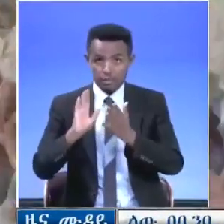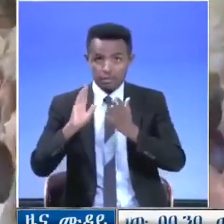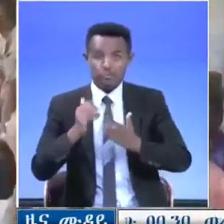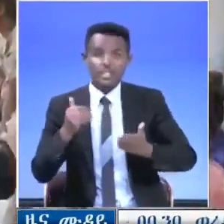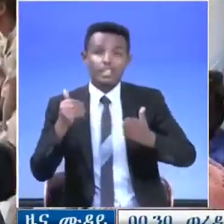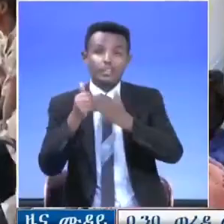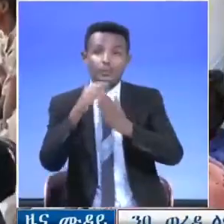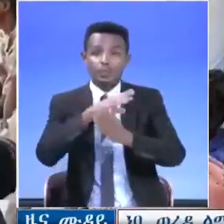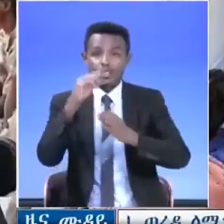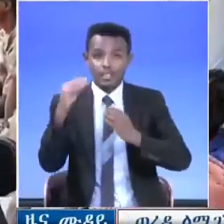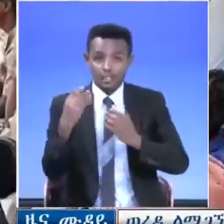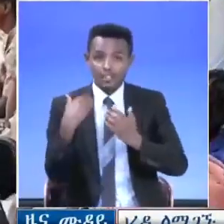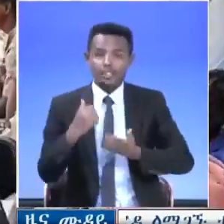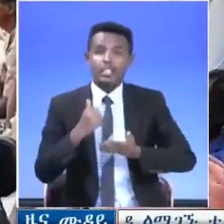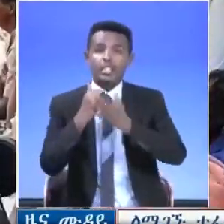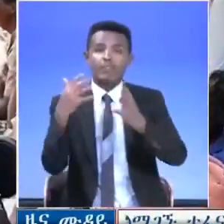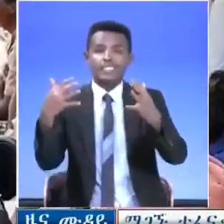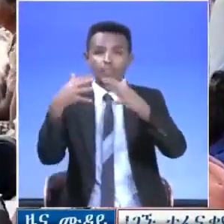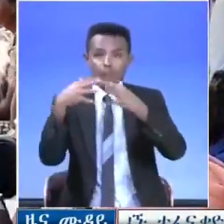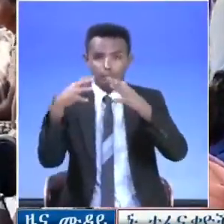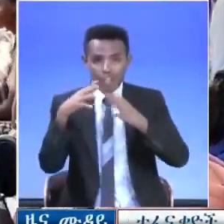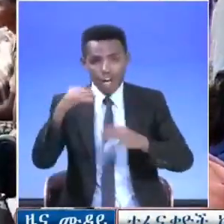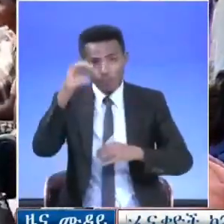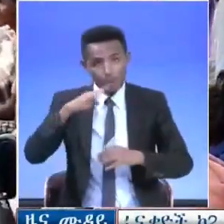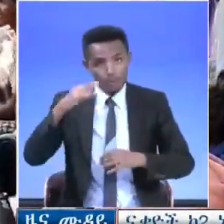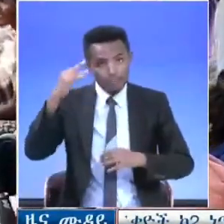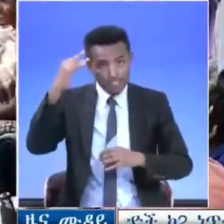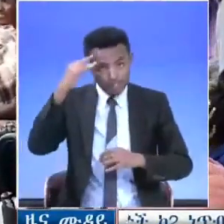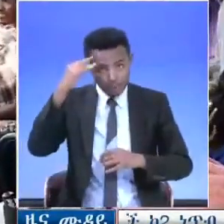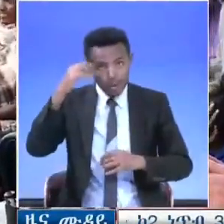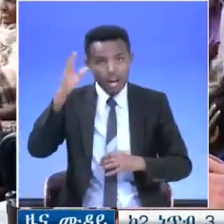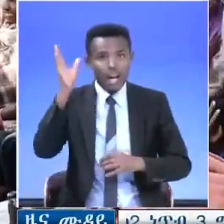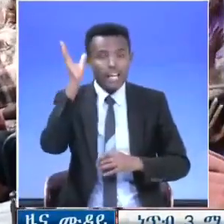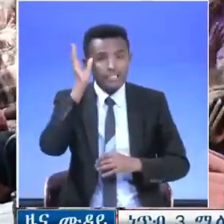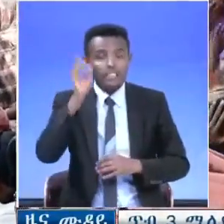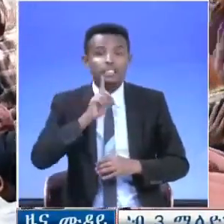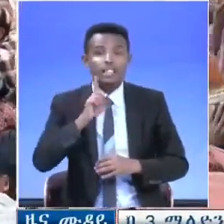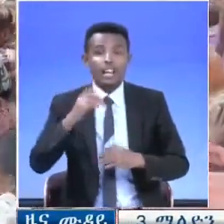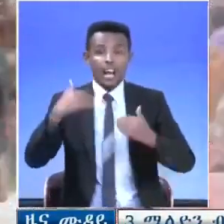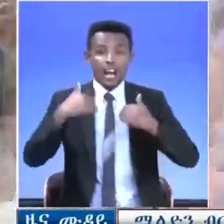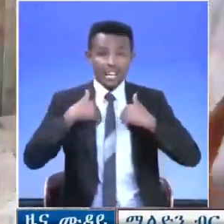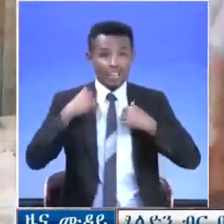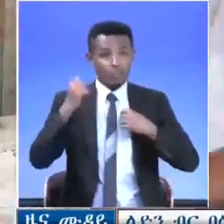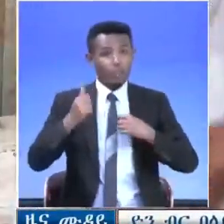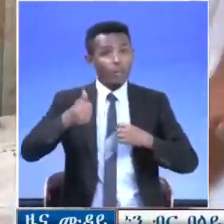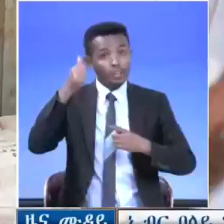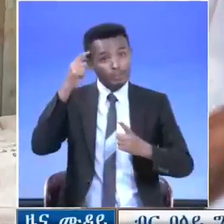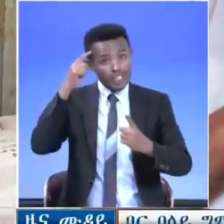ውስጥ የድጋፍ አስተባባሪው አቶ መንግስቱ ወልደስላሴ ያብራራሉ። አለን እንግዲህ ታርጌቱ